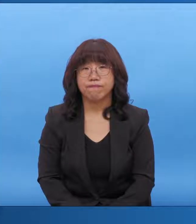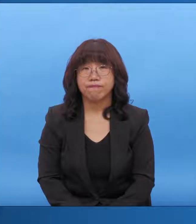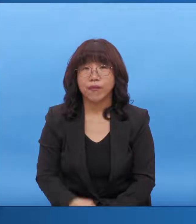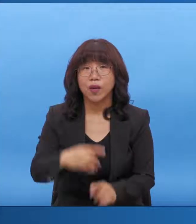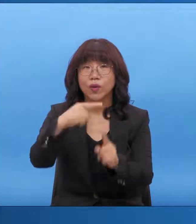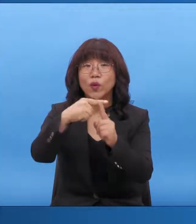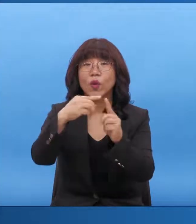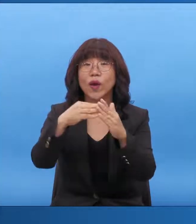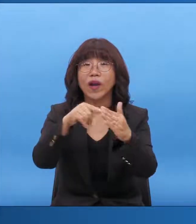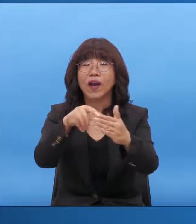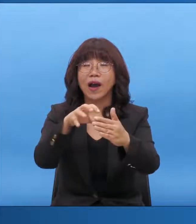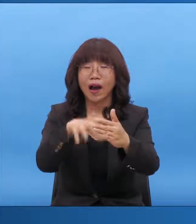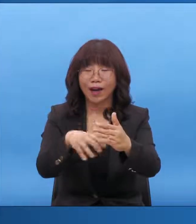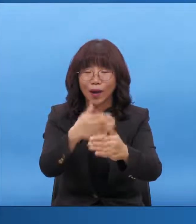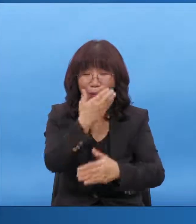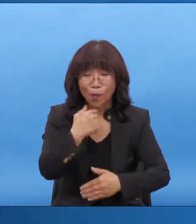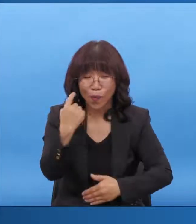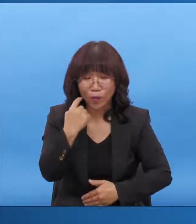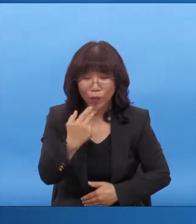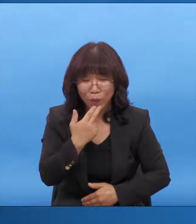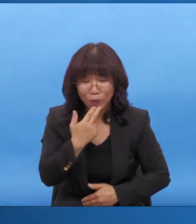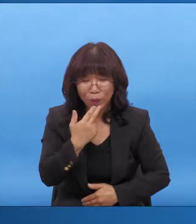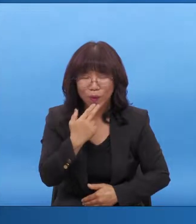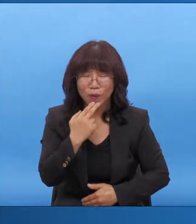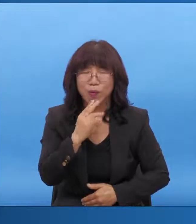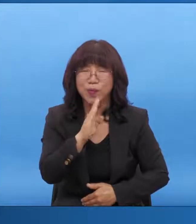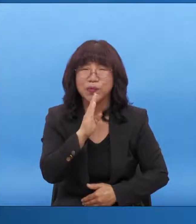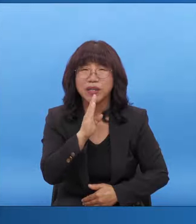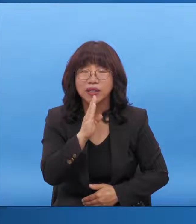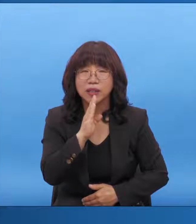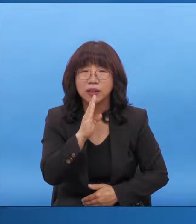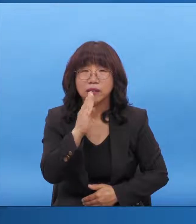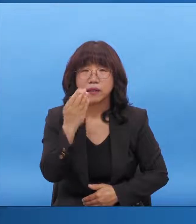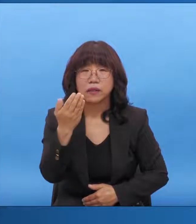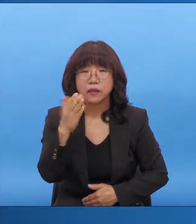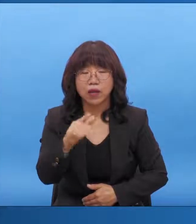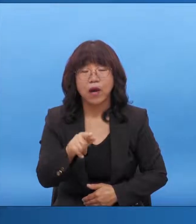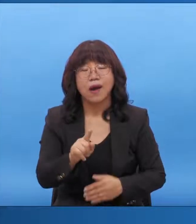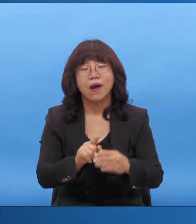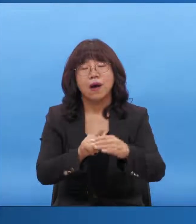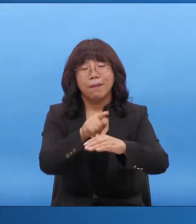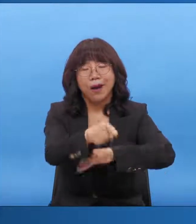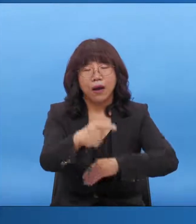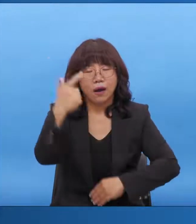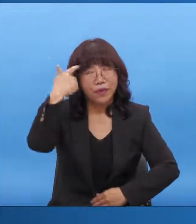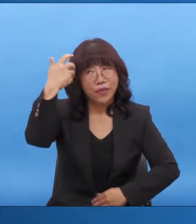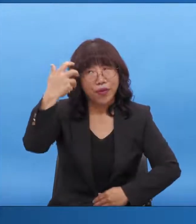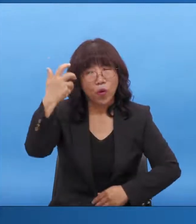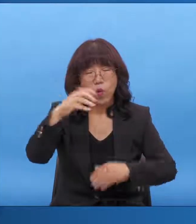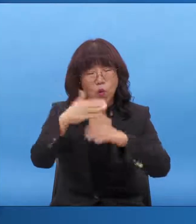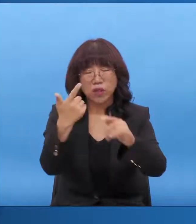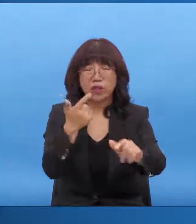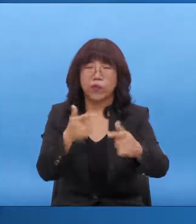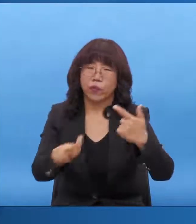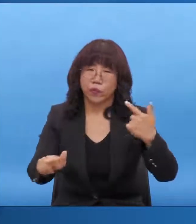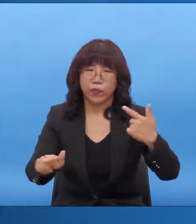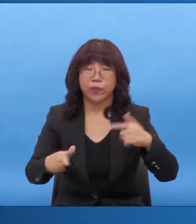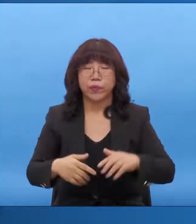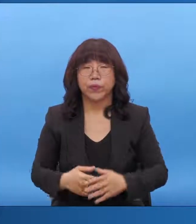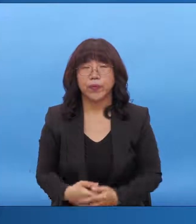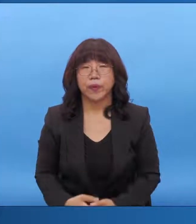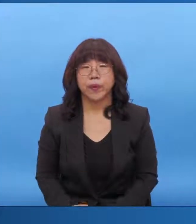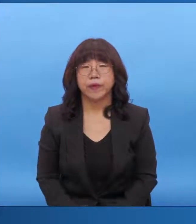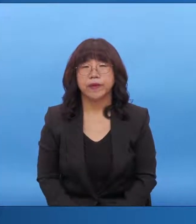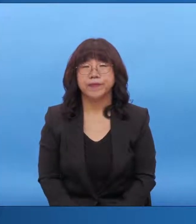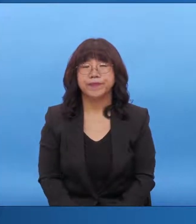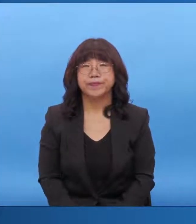복음 없으니까 어차피 똑같아 막 이렇게 말을 했습니다만은 이 영이 다릅니다. And of course, if you do that, but then you have to realize that the state